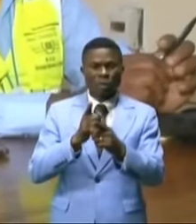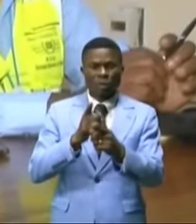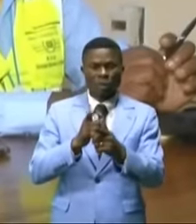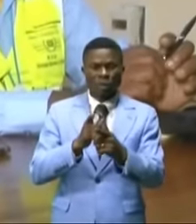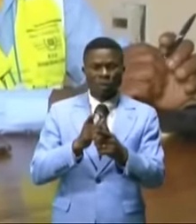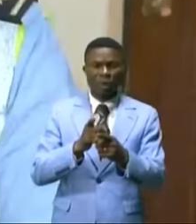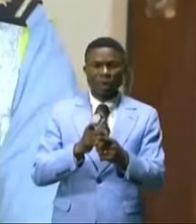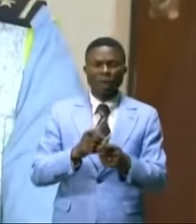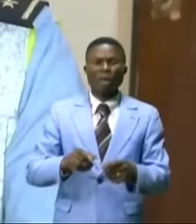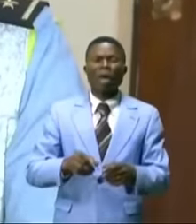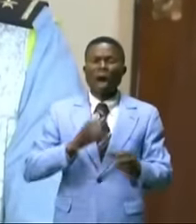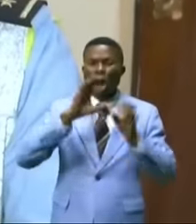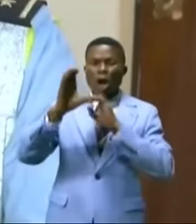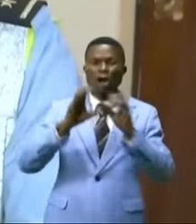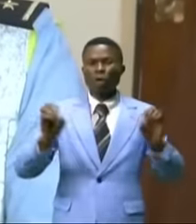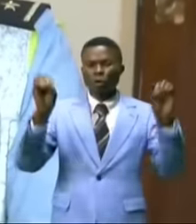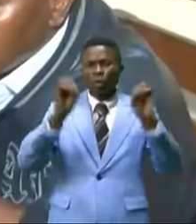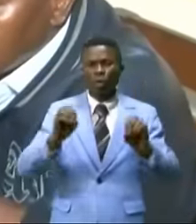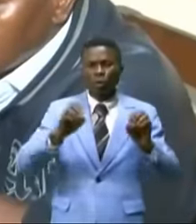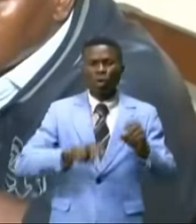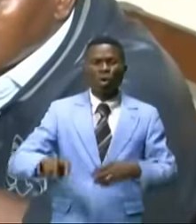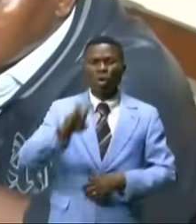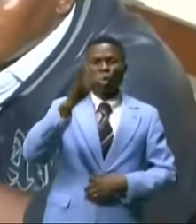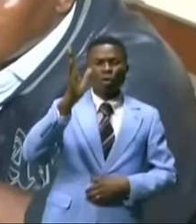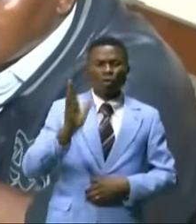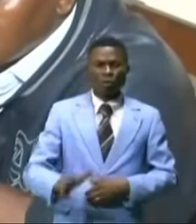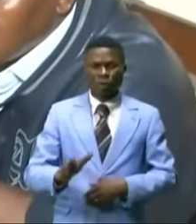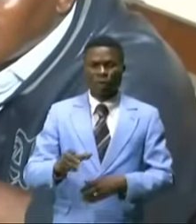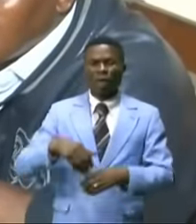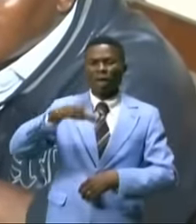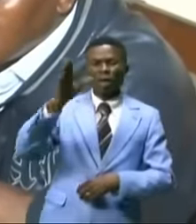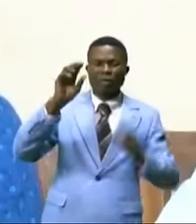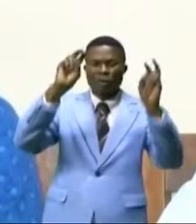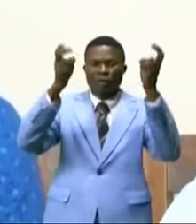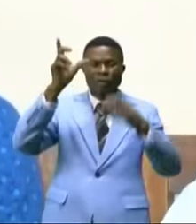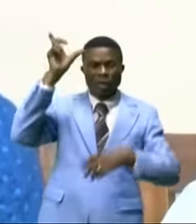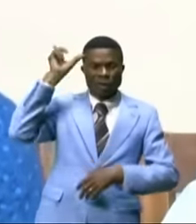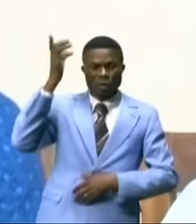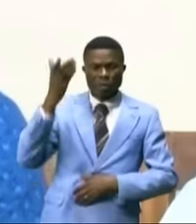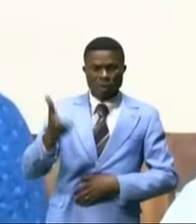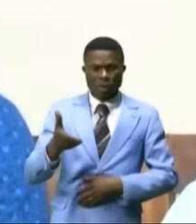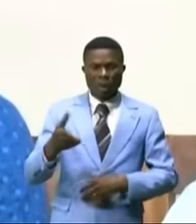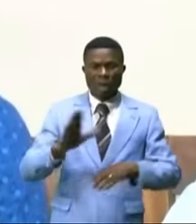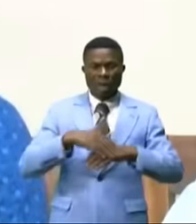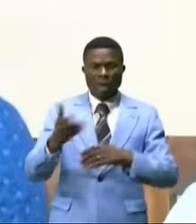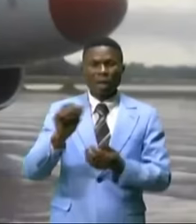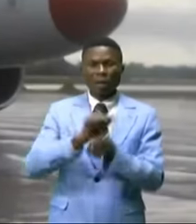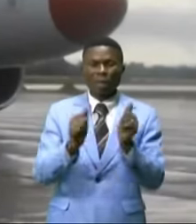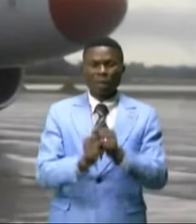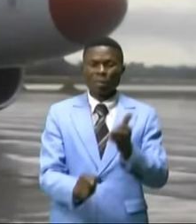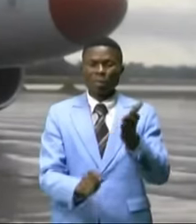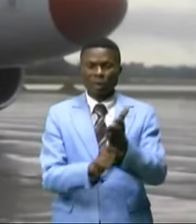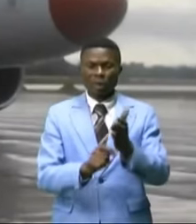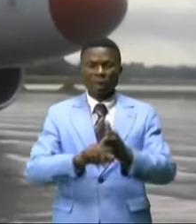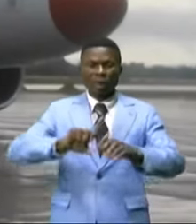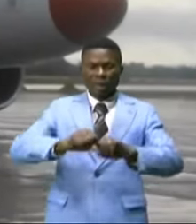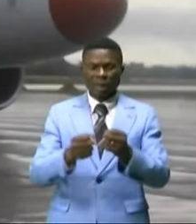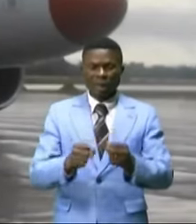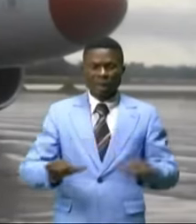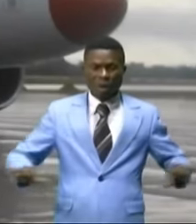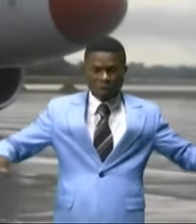déficit communicationnel auprès des passagers à destination de Lubumbashi. C'est suite à un problème technique de